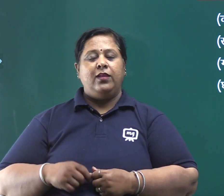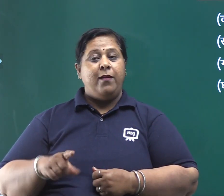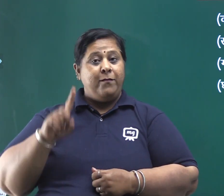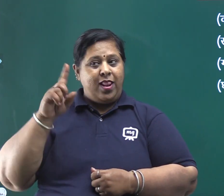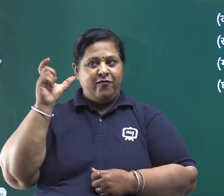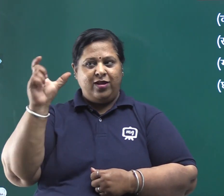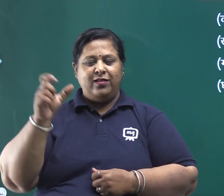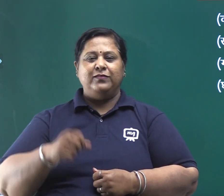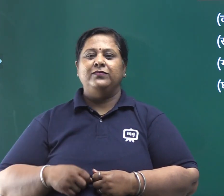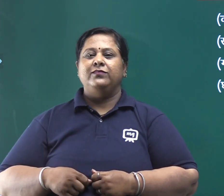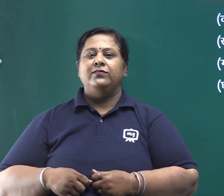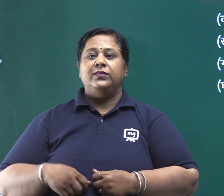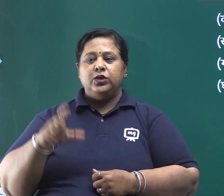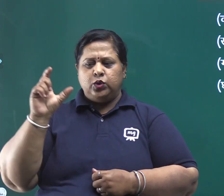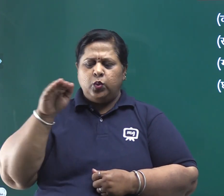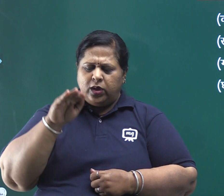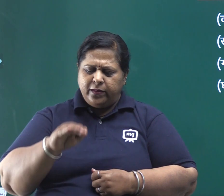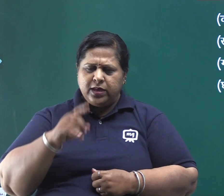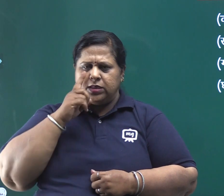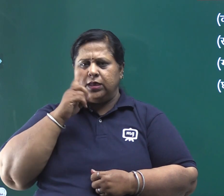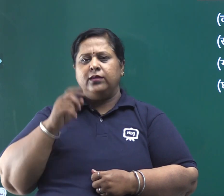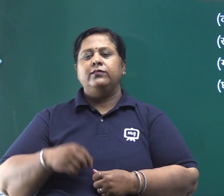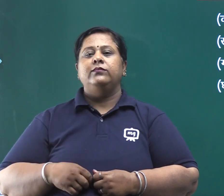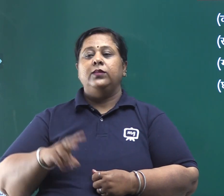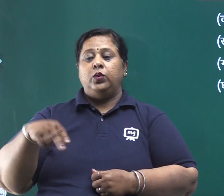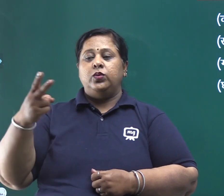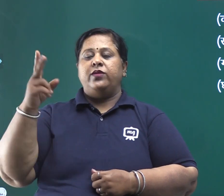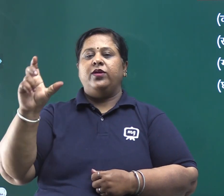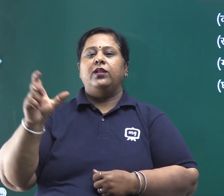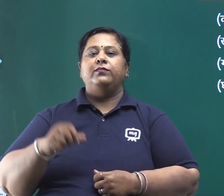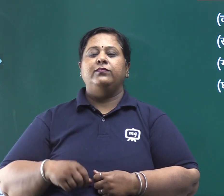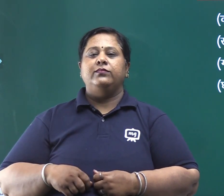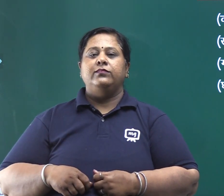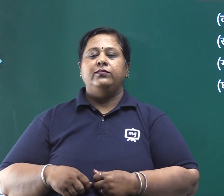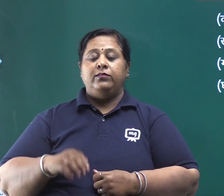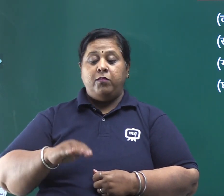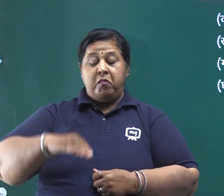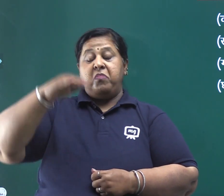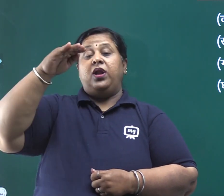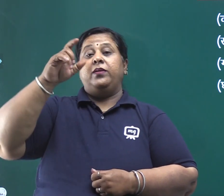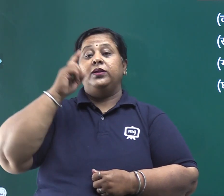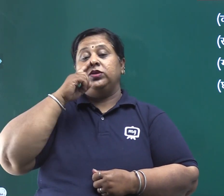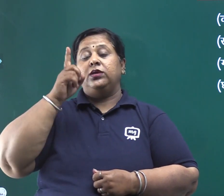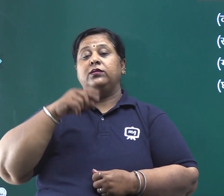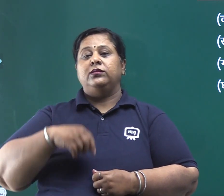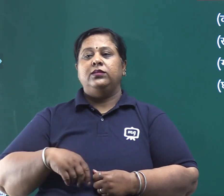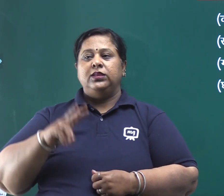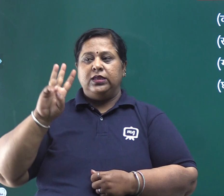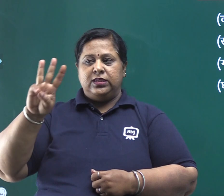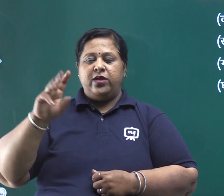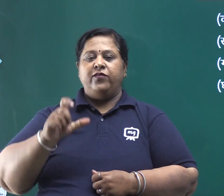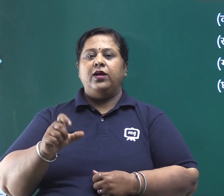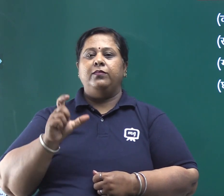पहला विकल्प छोटी बच्ची, दूसरा विकल्प बड़ी बच्ची,